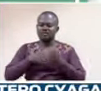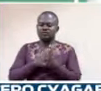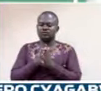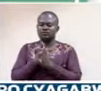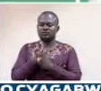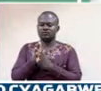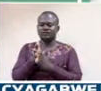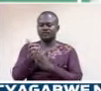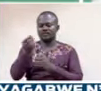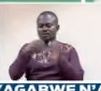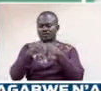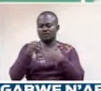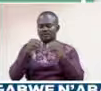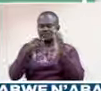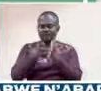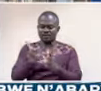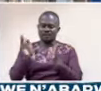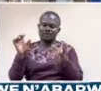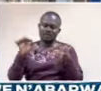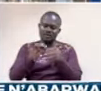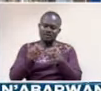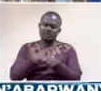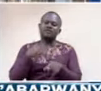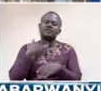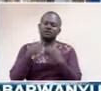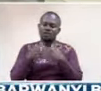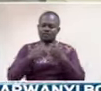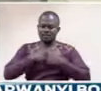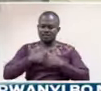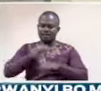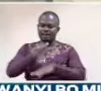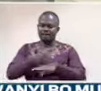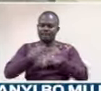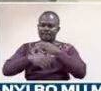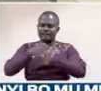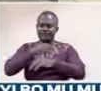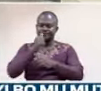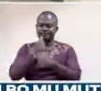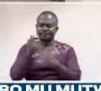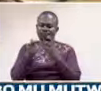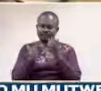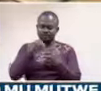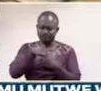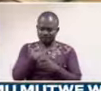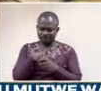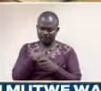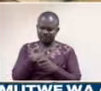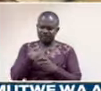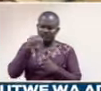hanze. Icyo abacuruzi n'abaguzi bahurizaho nk'icyifuzo ni uko mu Rwanda hashyirwa inganda zikora ibyo gupfunyikamo.